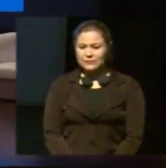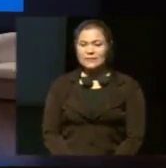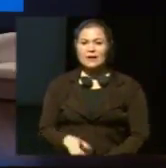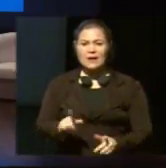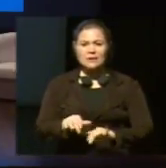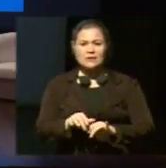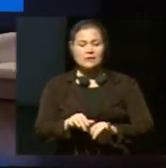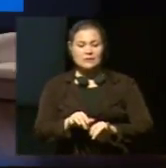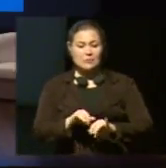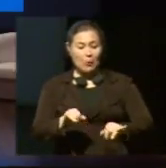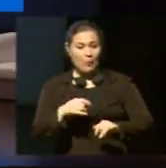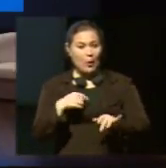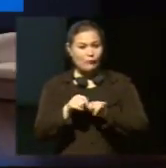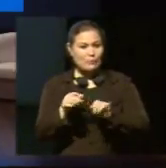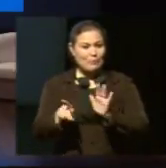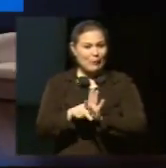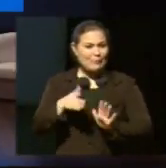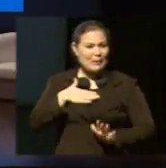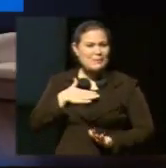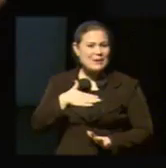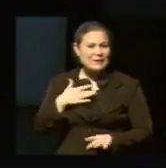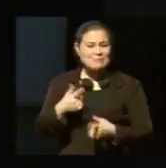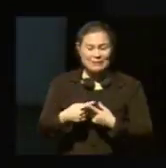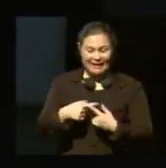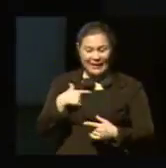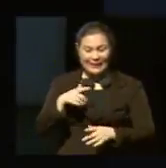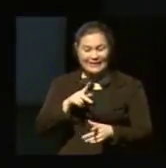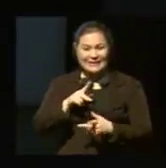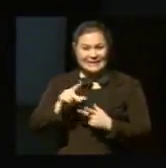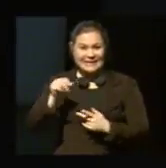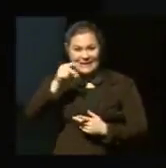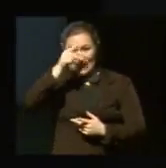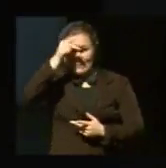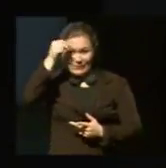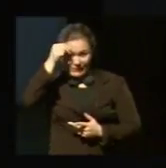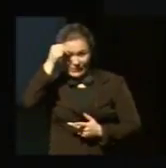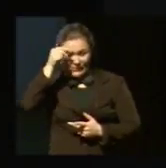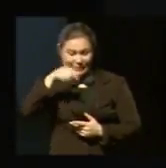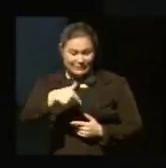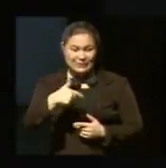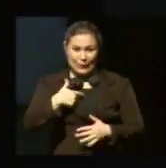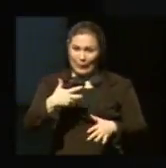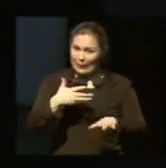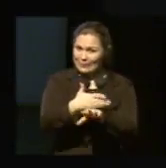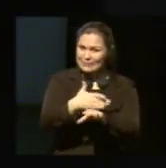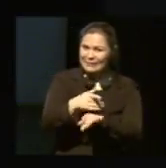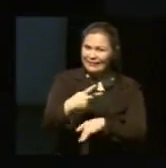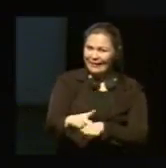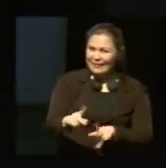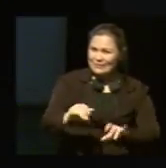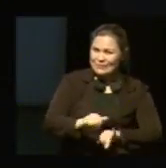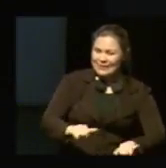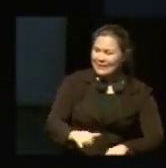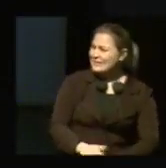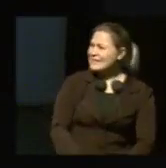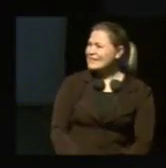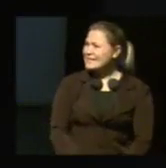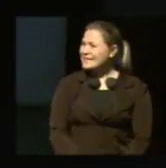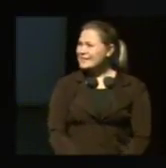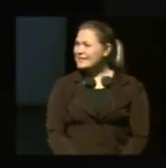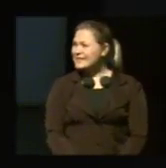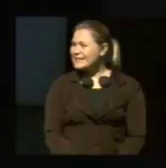esse programa eu fiz para mim. Dieses Programm habe ich für mich gemacht. Da Prefeitura, eu quero sobald ich die Kommunalverwaltung verlasse, möchte ich mich an diesem